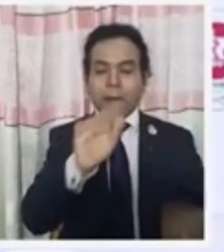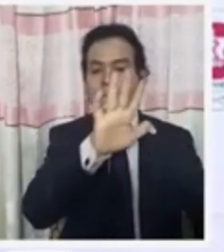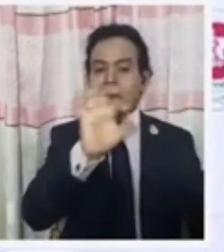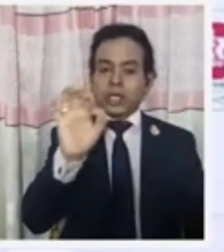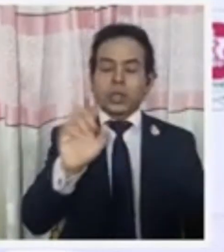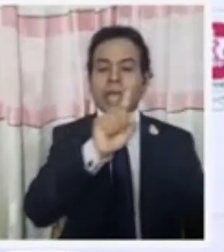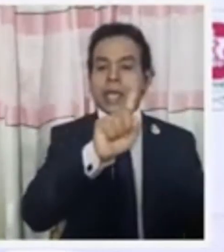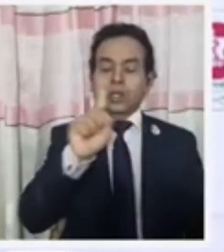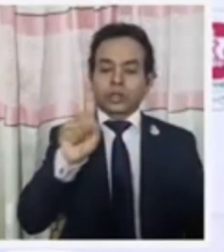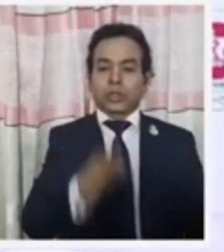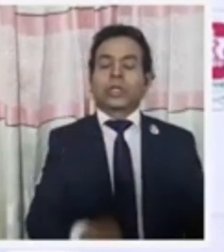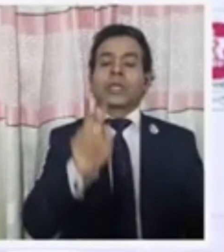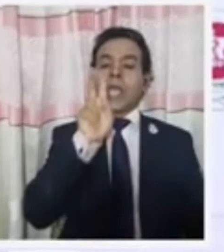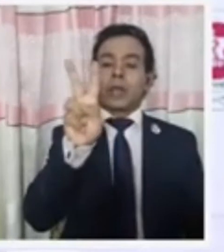পুরুষ,